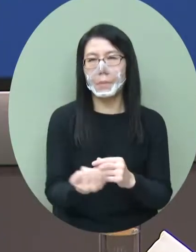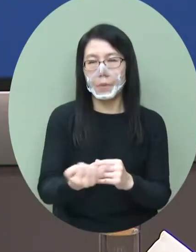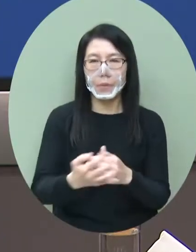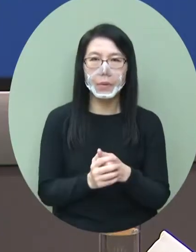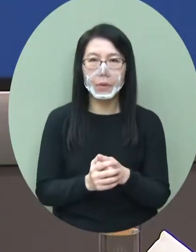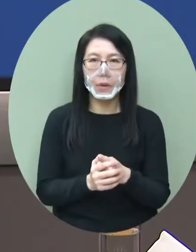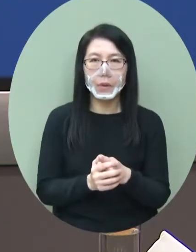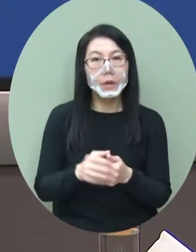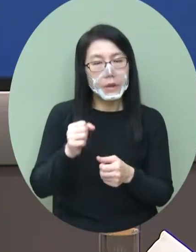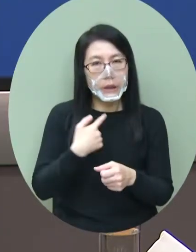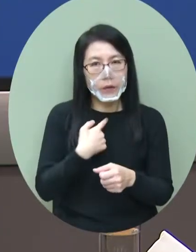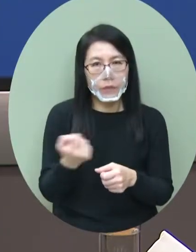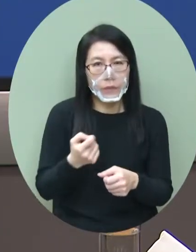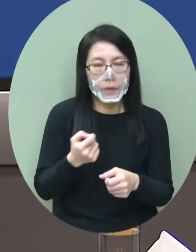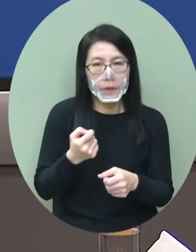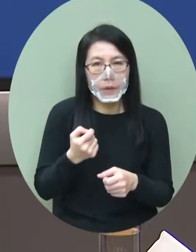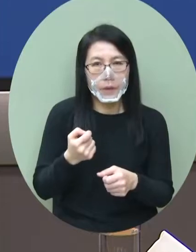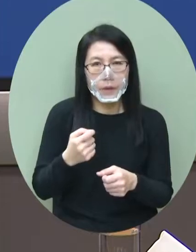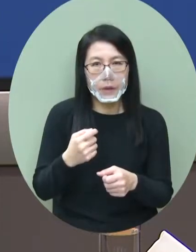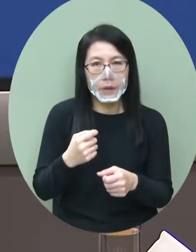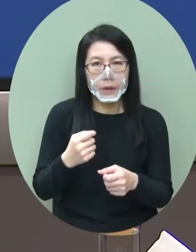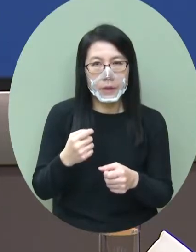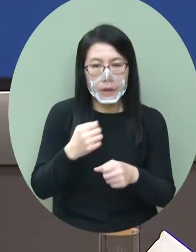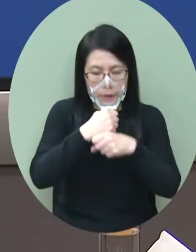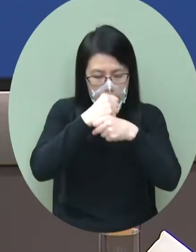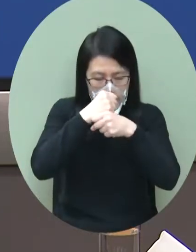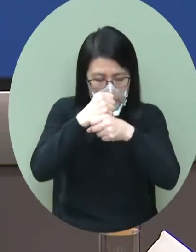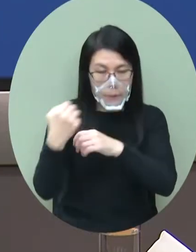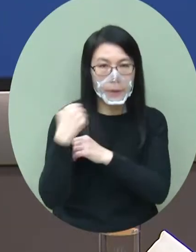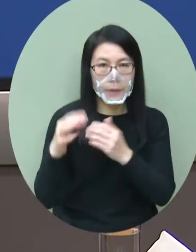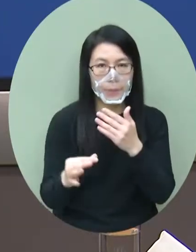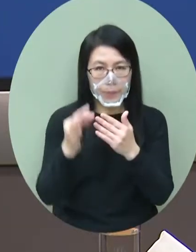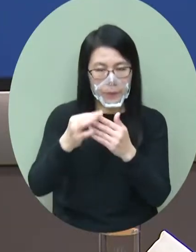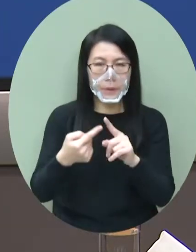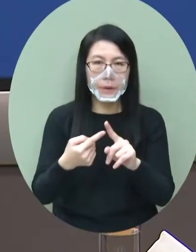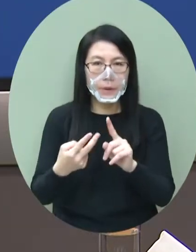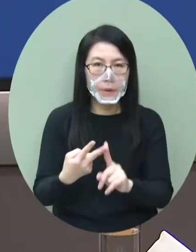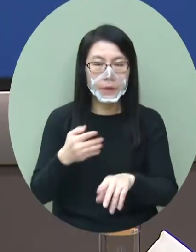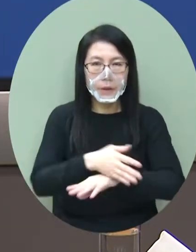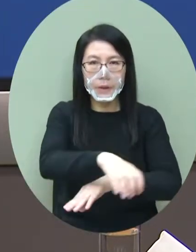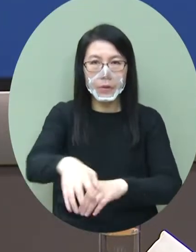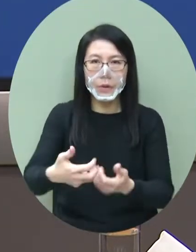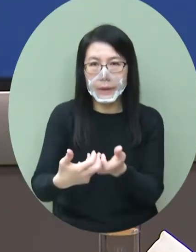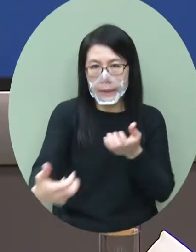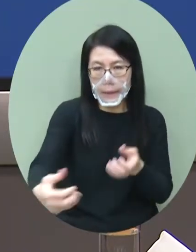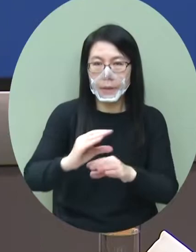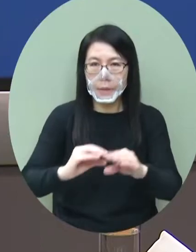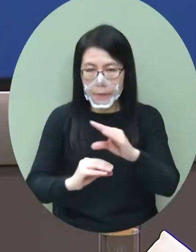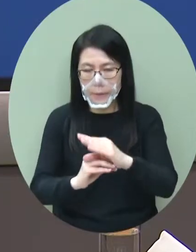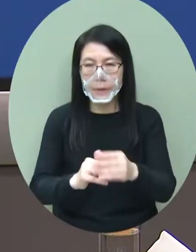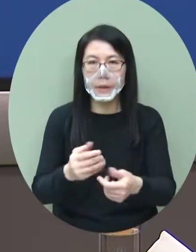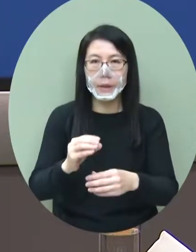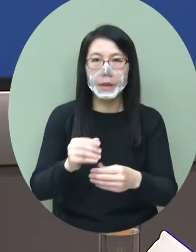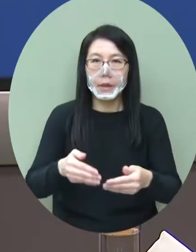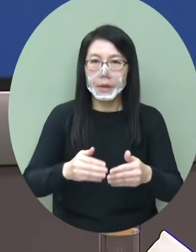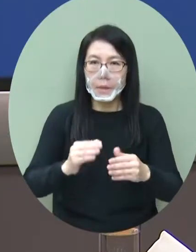加快我们的检测能力啊，或者是我们的社区隔离设施的这个建立啊，但是